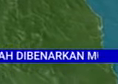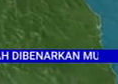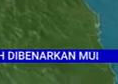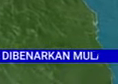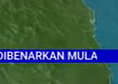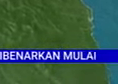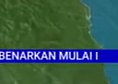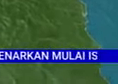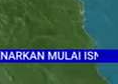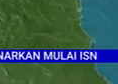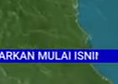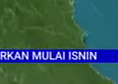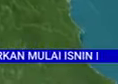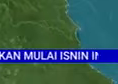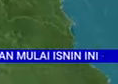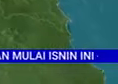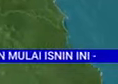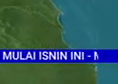di